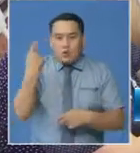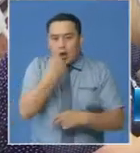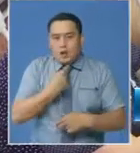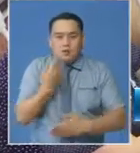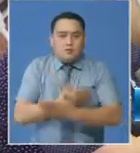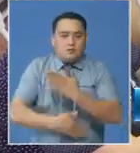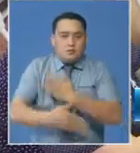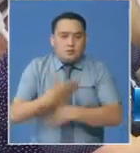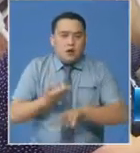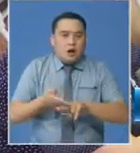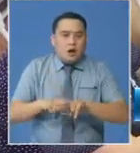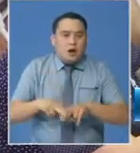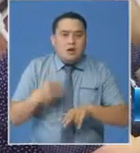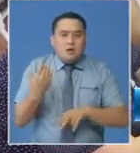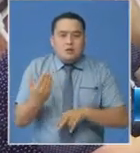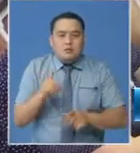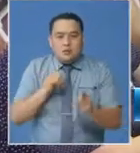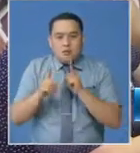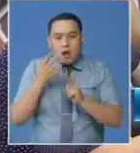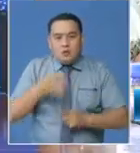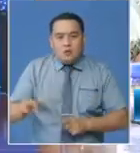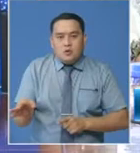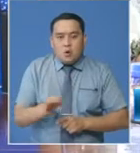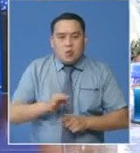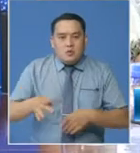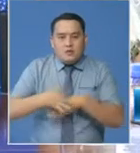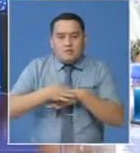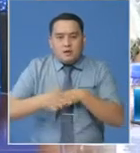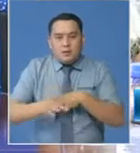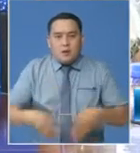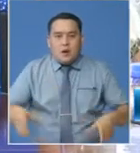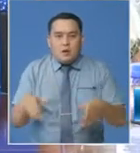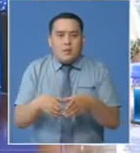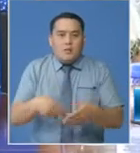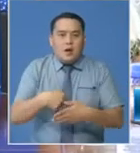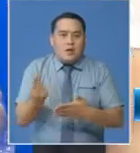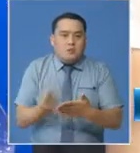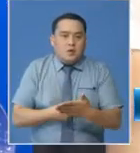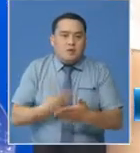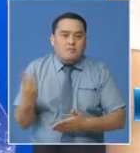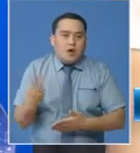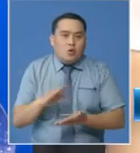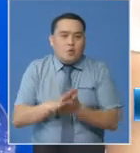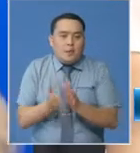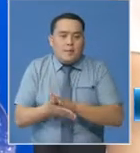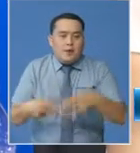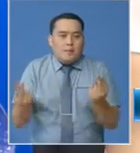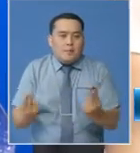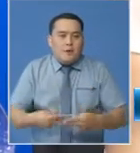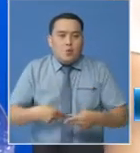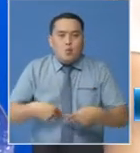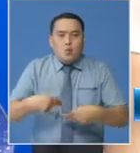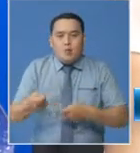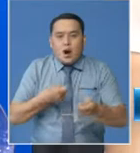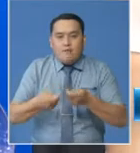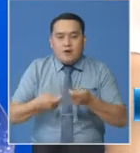с ограниченными возможностями. На этом заседании Алматинским областным филиалом партии был подписан второй меморандум между управлениями